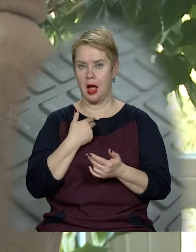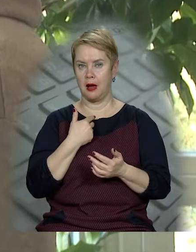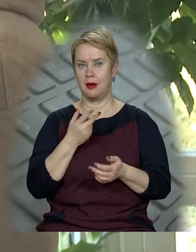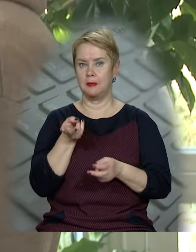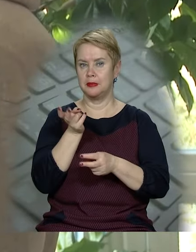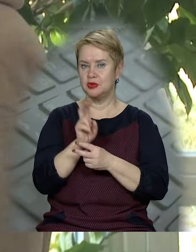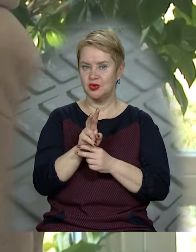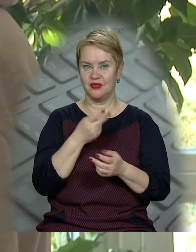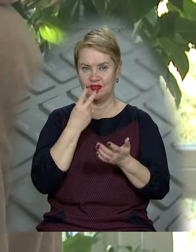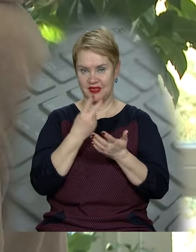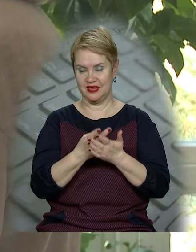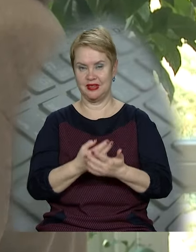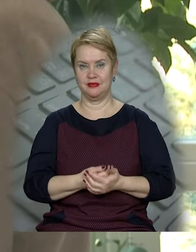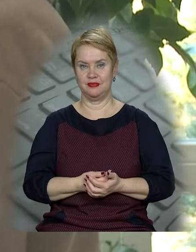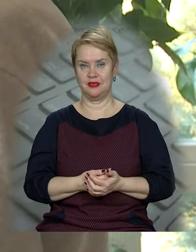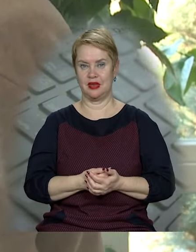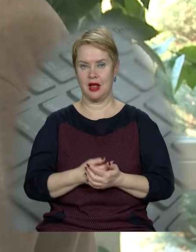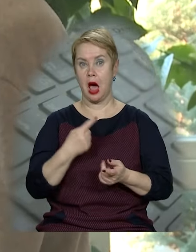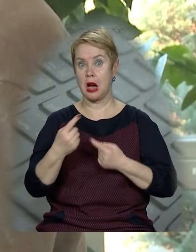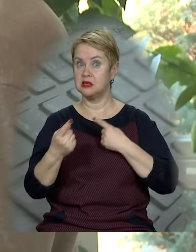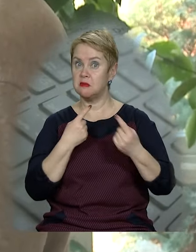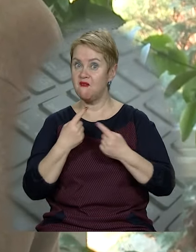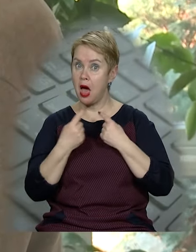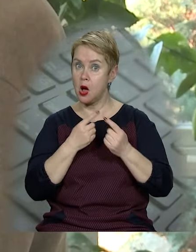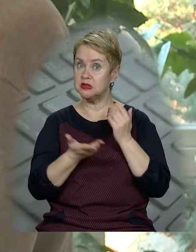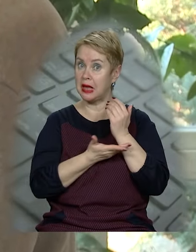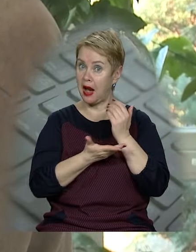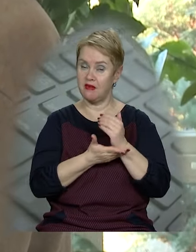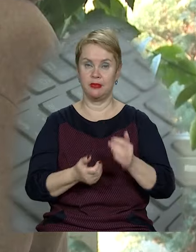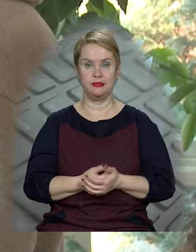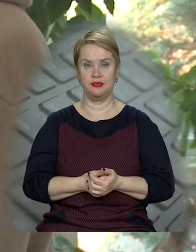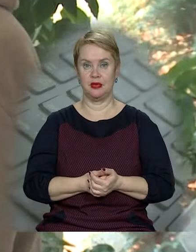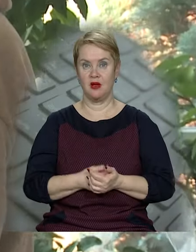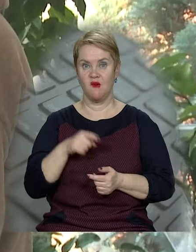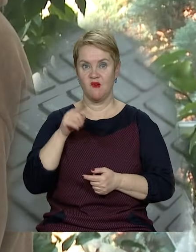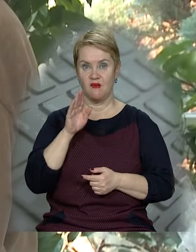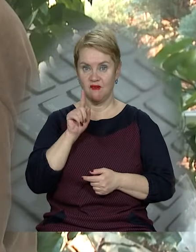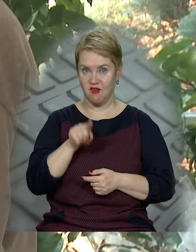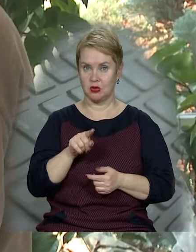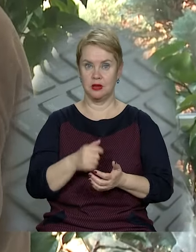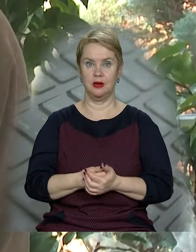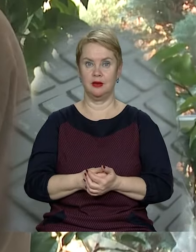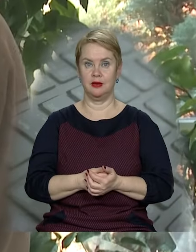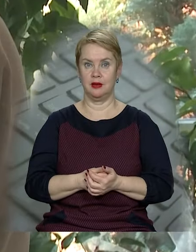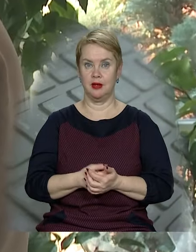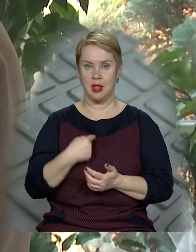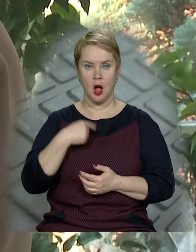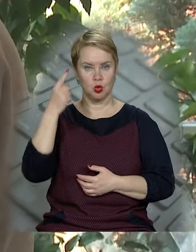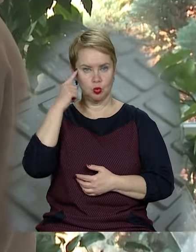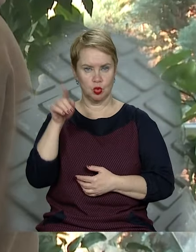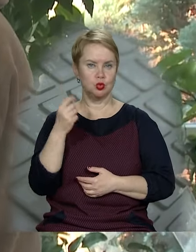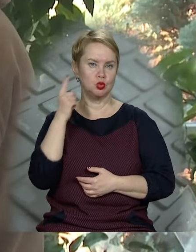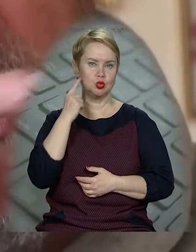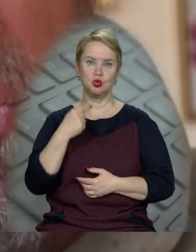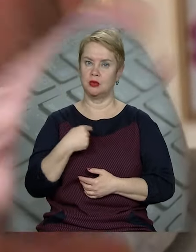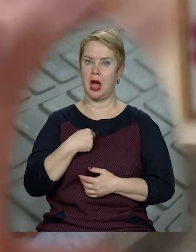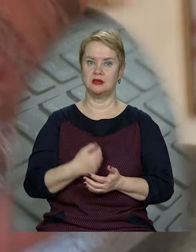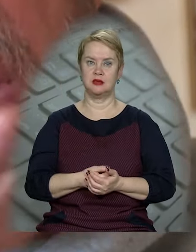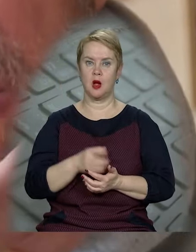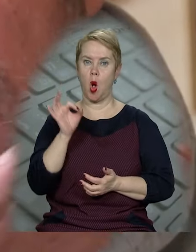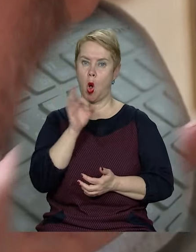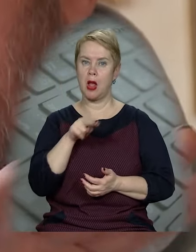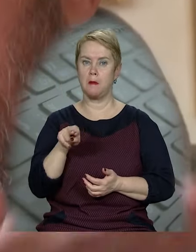там, да. Ну, розмовляю з ними. От, і вони ж, мабуть, я думаю, що вони чують нас.